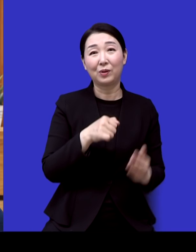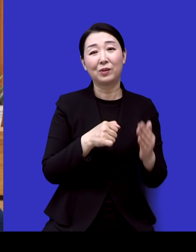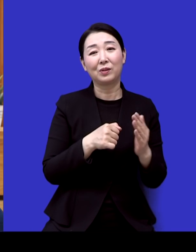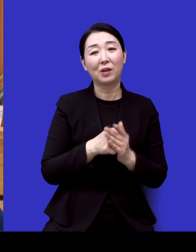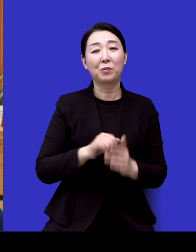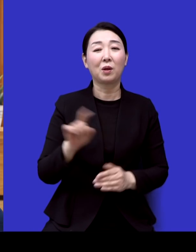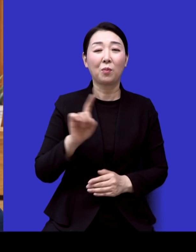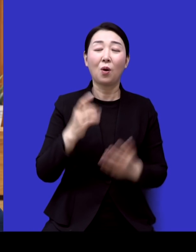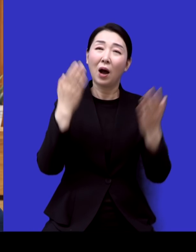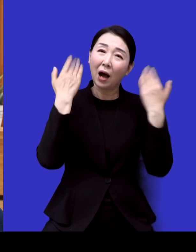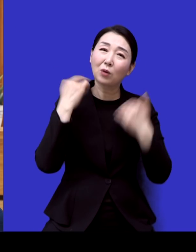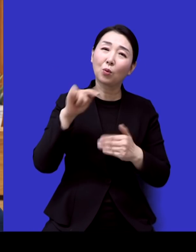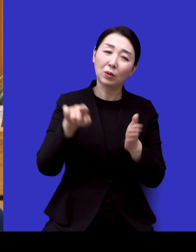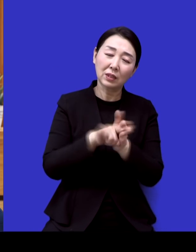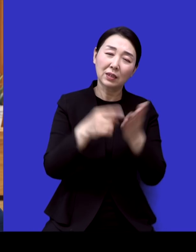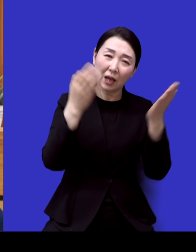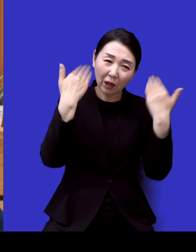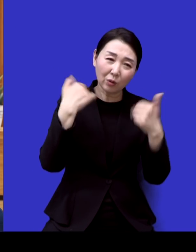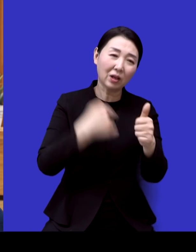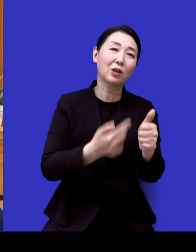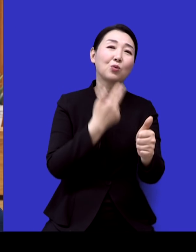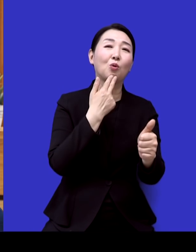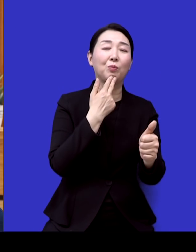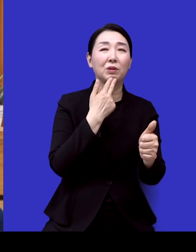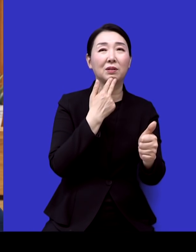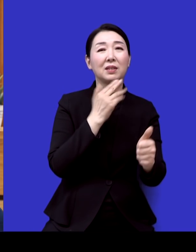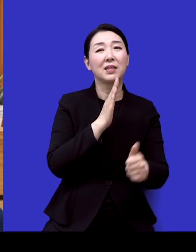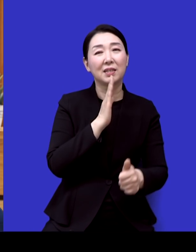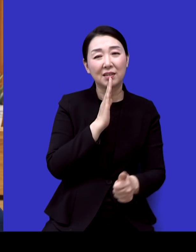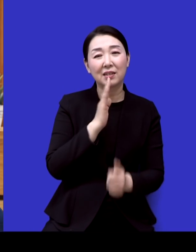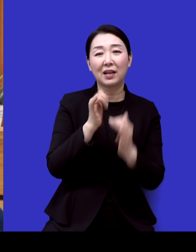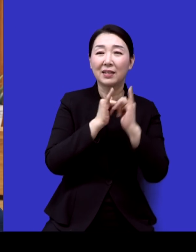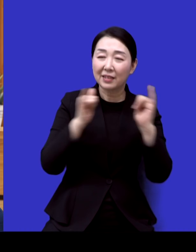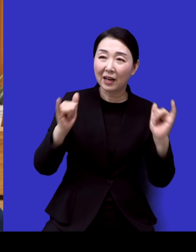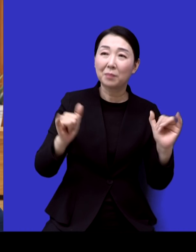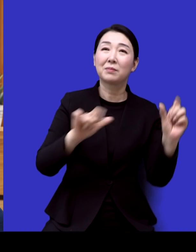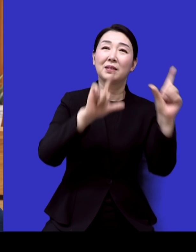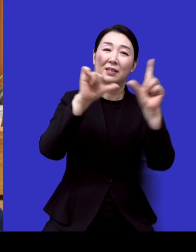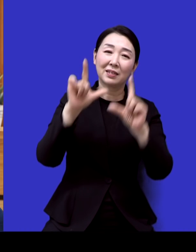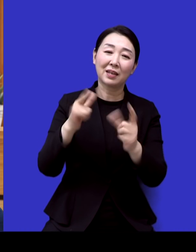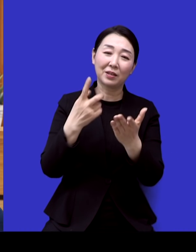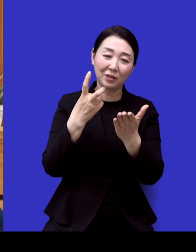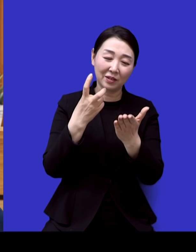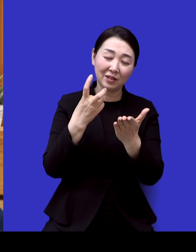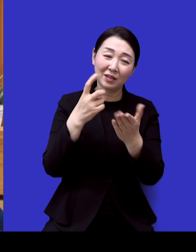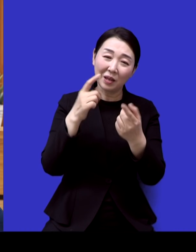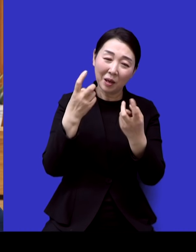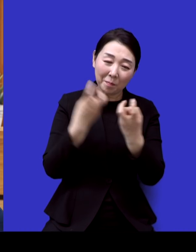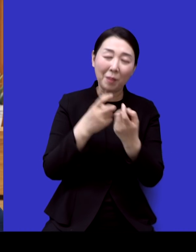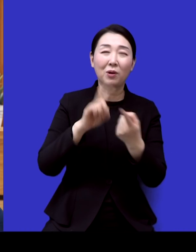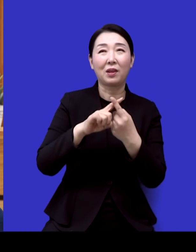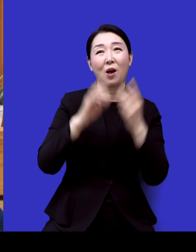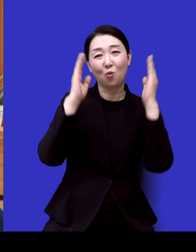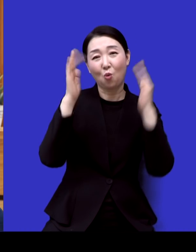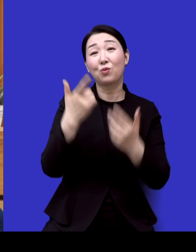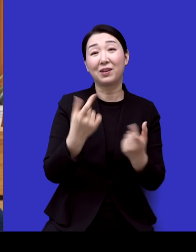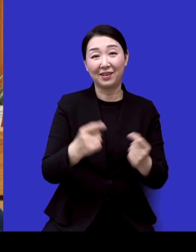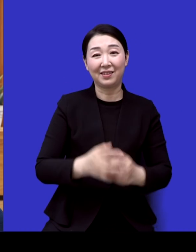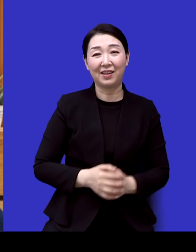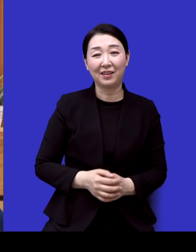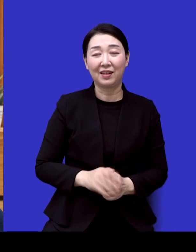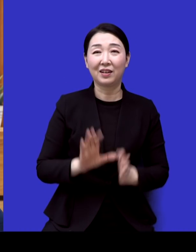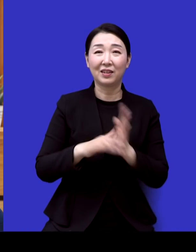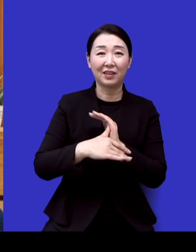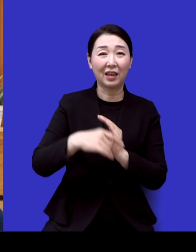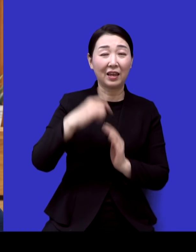학교에서도 그 어느 신학교에서도 가르쳐 주지 않는 진정한 사람 사는 법의 수업을 그때 하신 것이 아닌가 하는 생각이 들었어요. 그렇기 때문에 그때